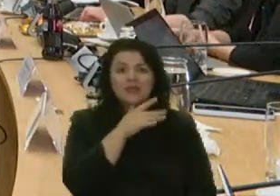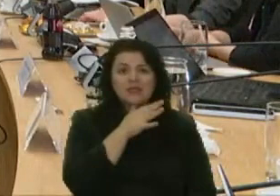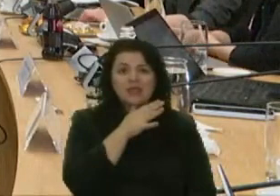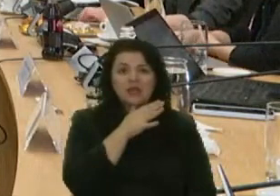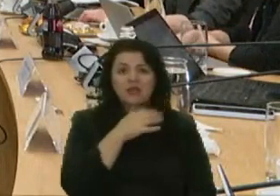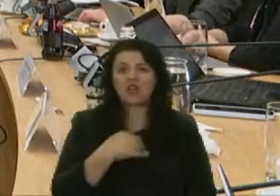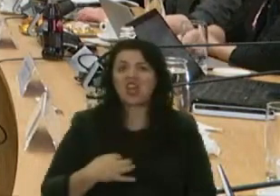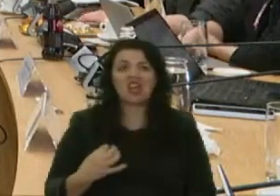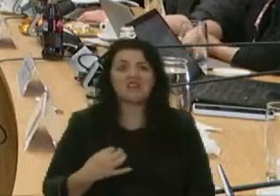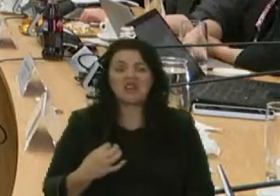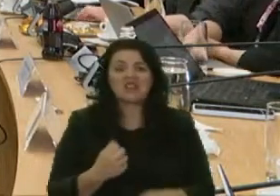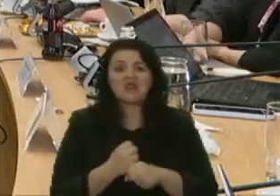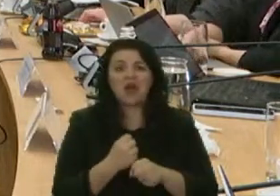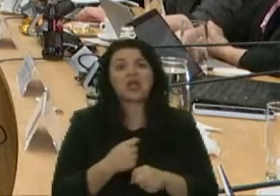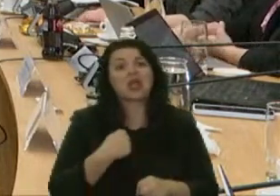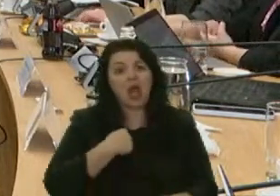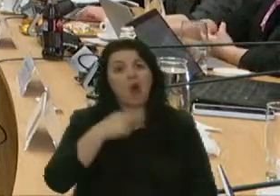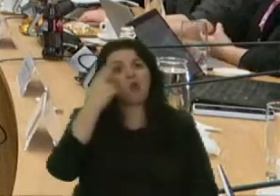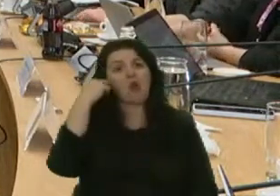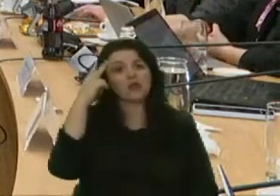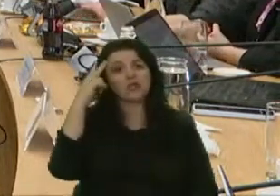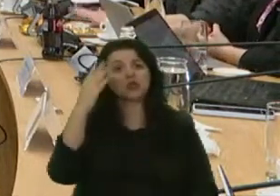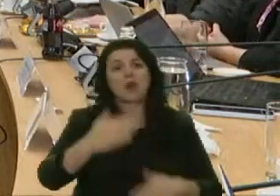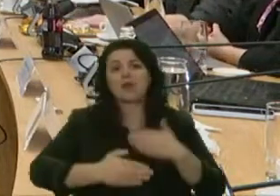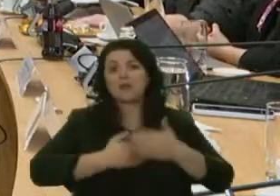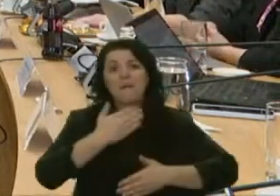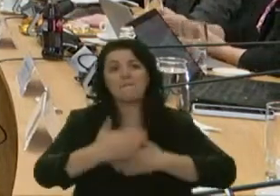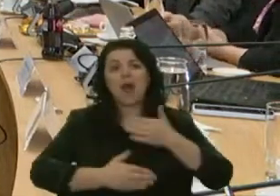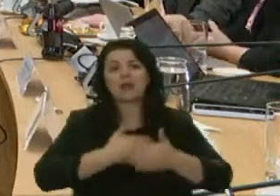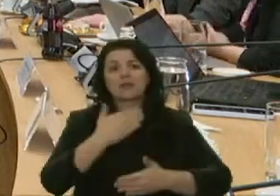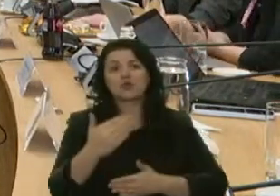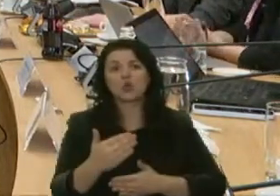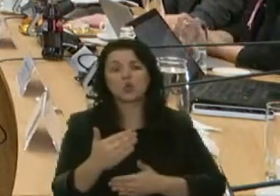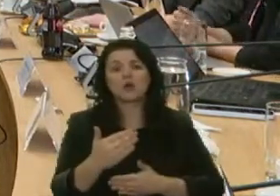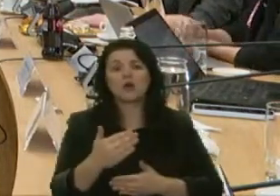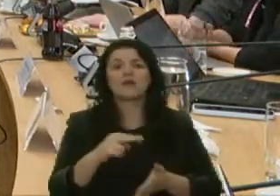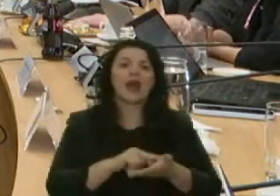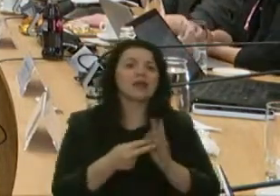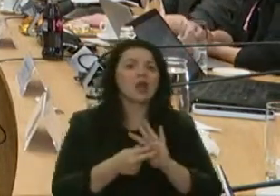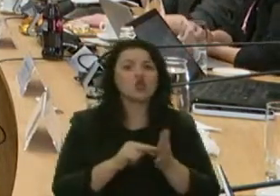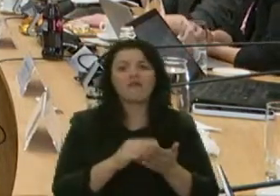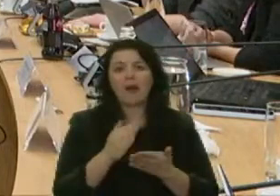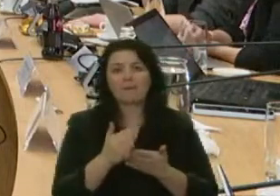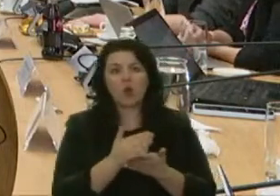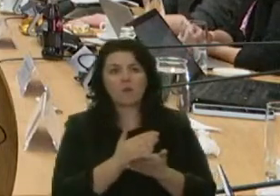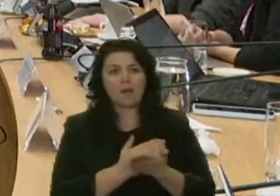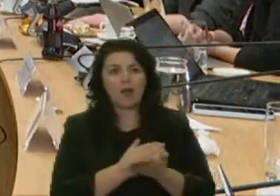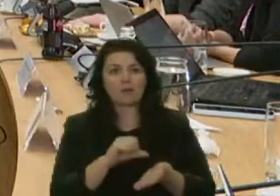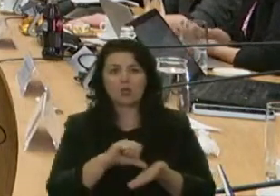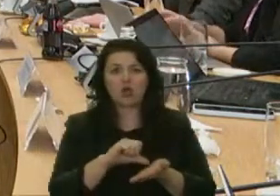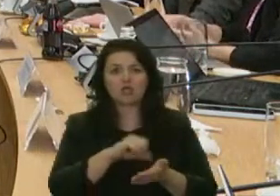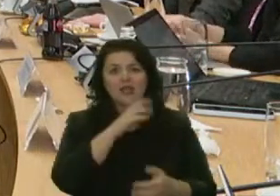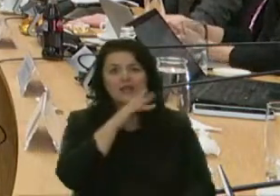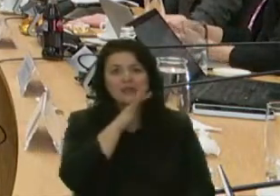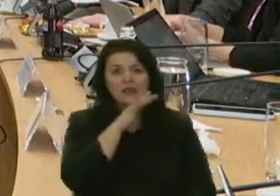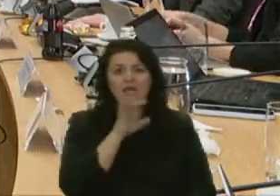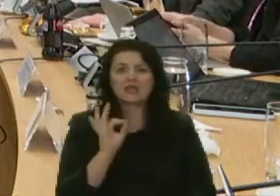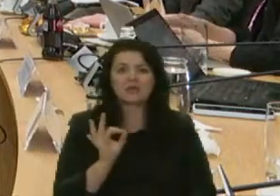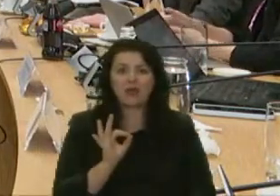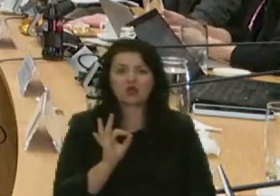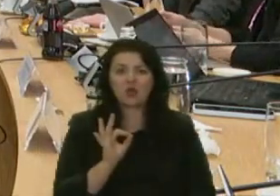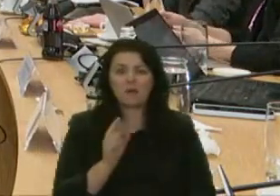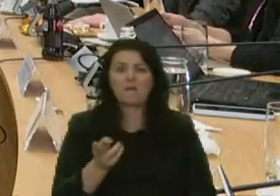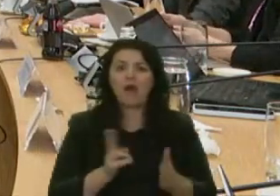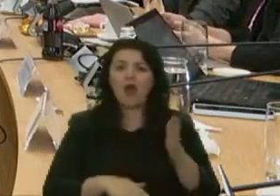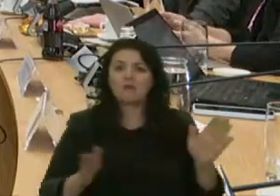indiferent ce veți face eu voi continua acest demers de a rezolva problema prin mijloace Administrative specifice și cel